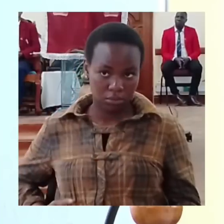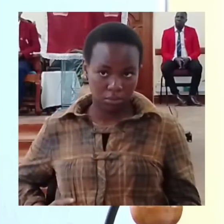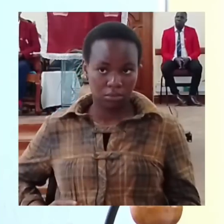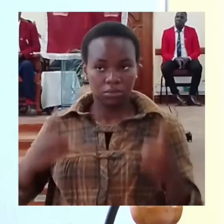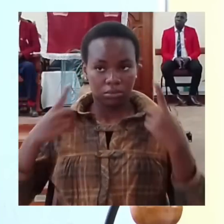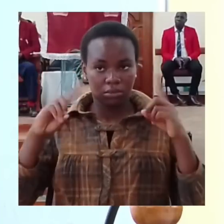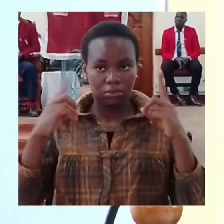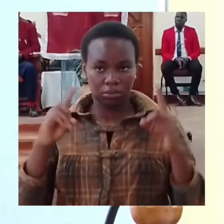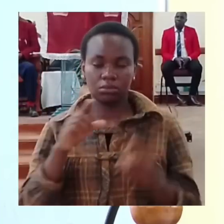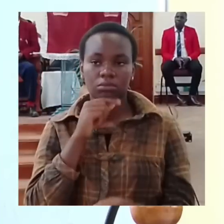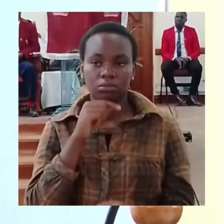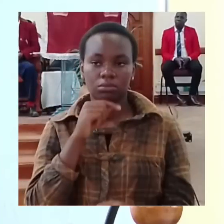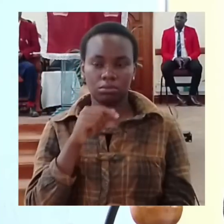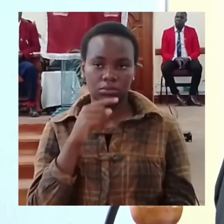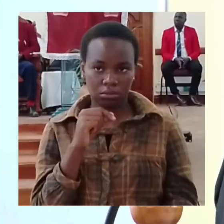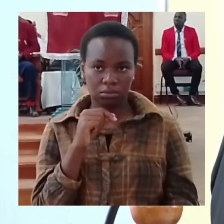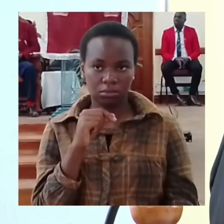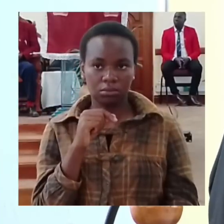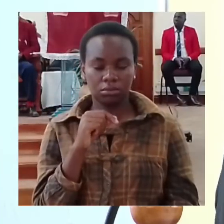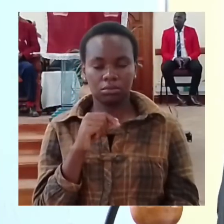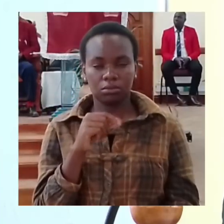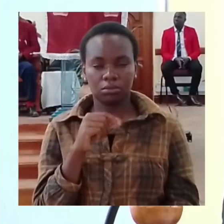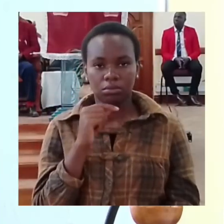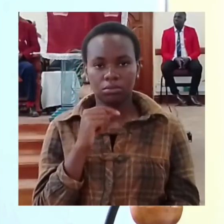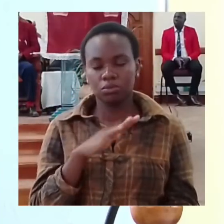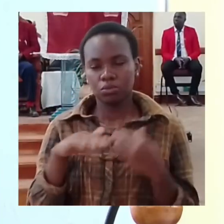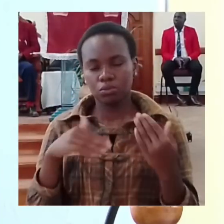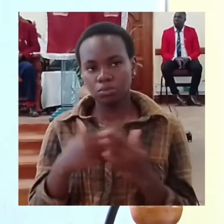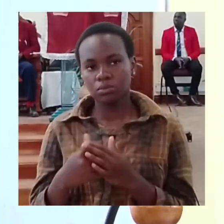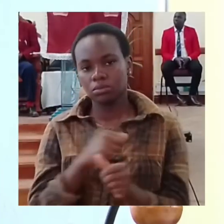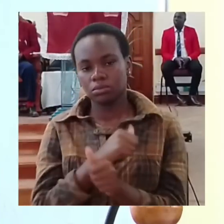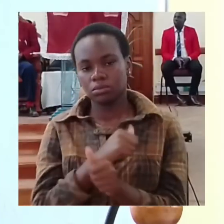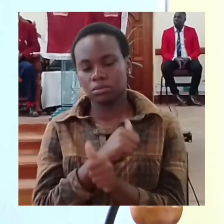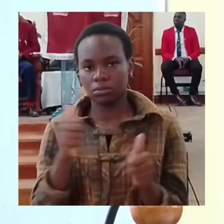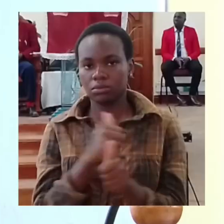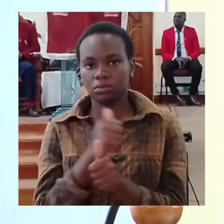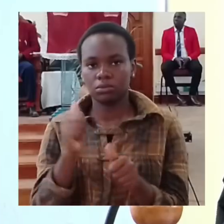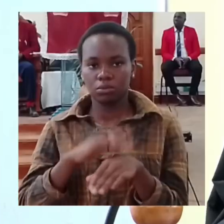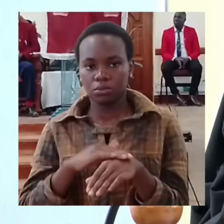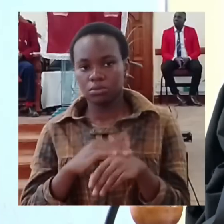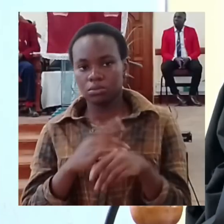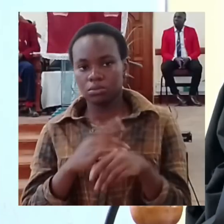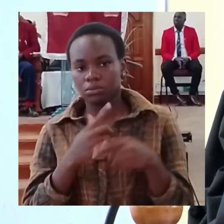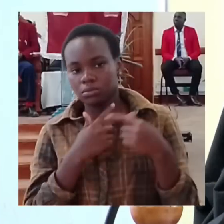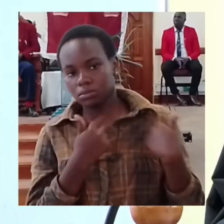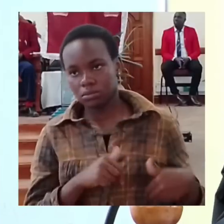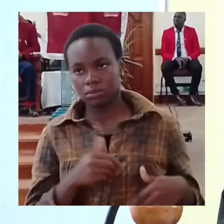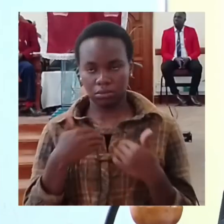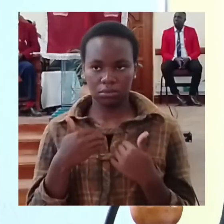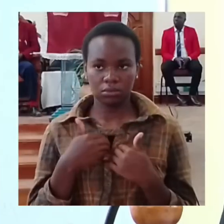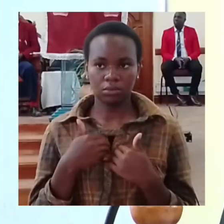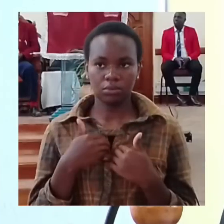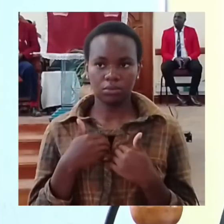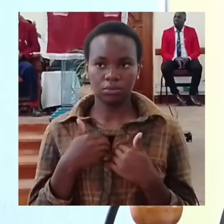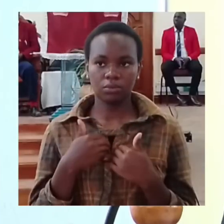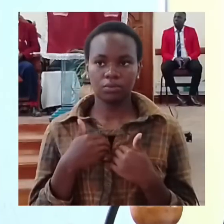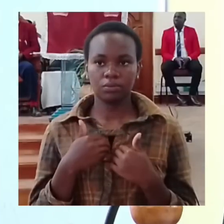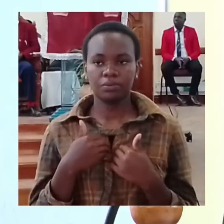wana siasa itũ moka gũkũrĩa moigaga from humble background, Hustler nation. Nĩguo tugaga.